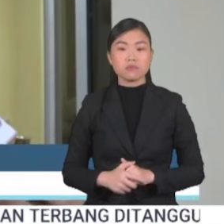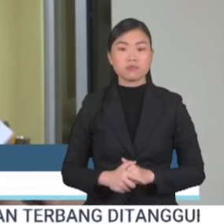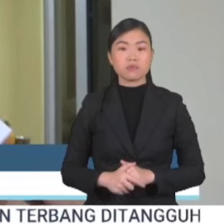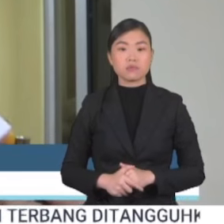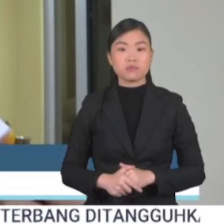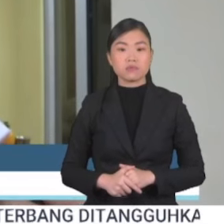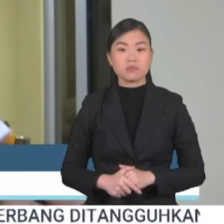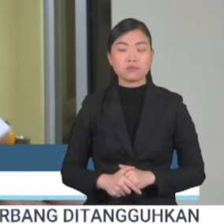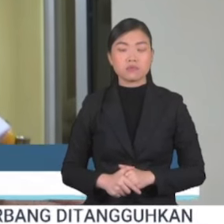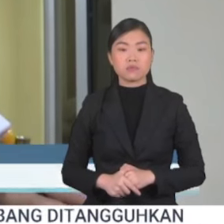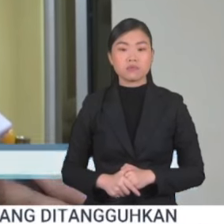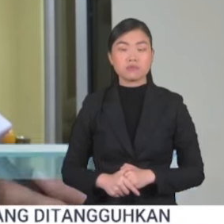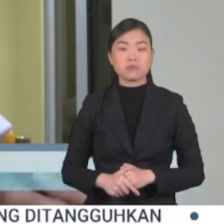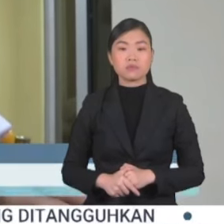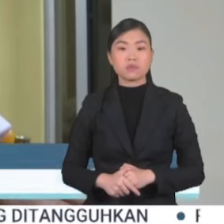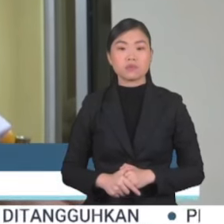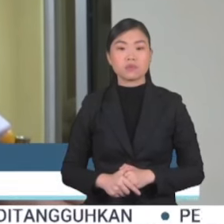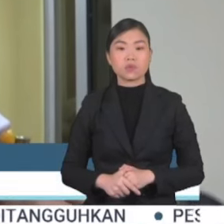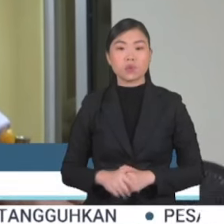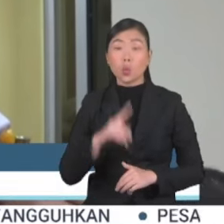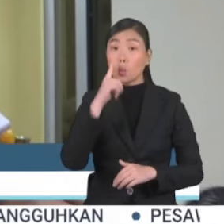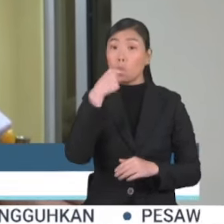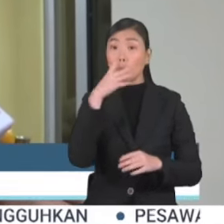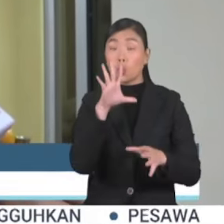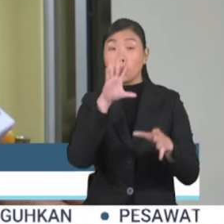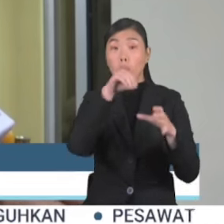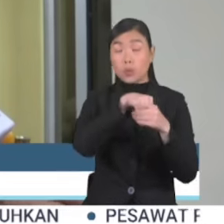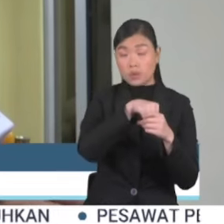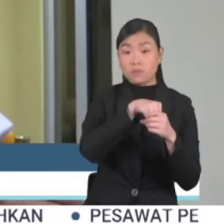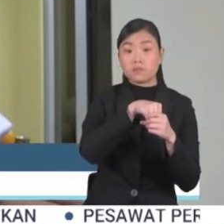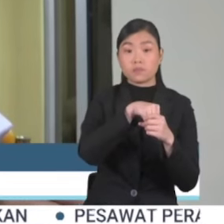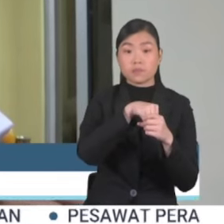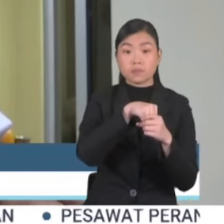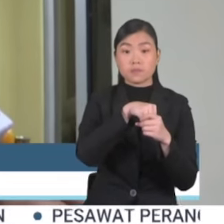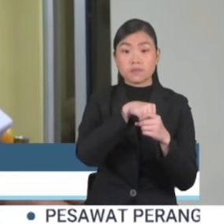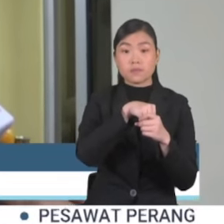Dan keseluruhan yang terlibat yang telah di